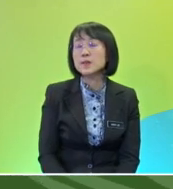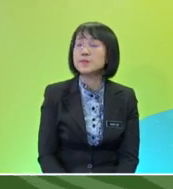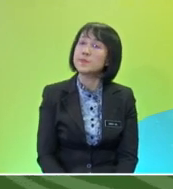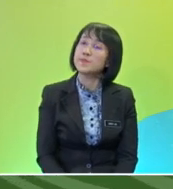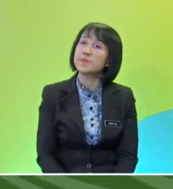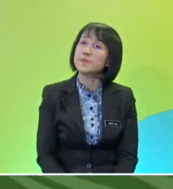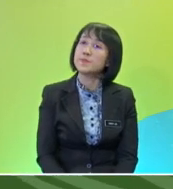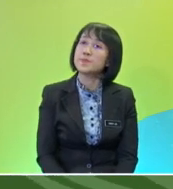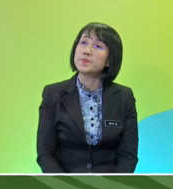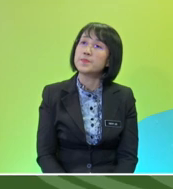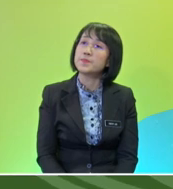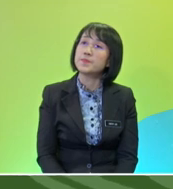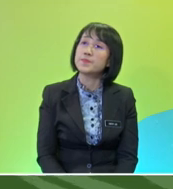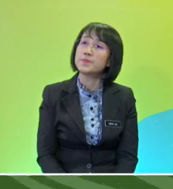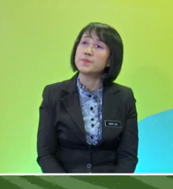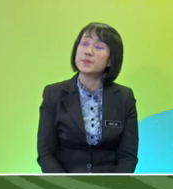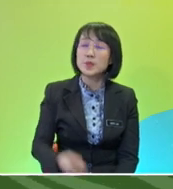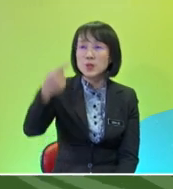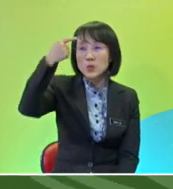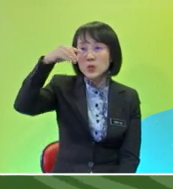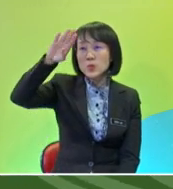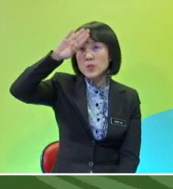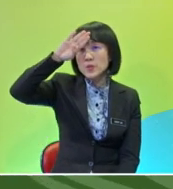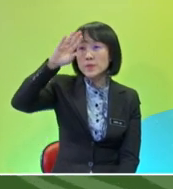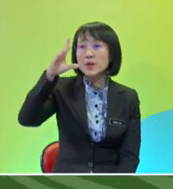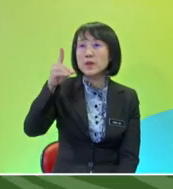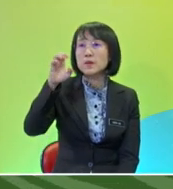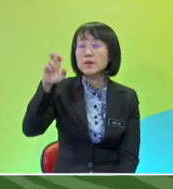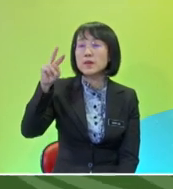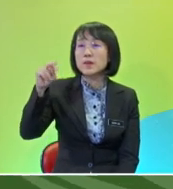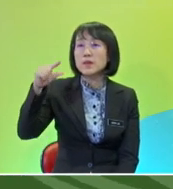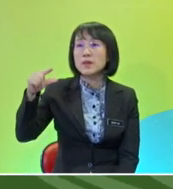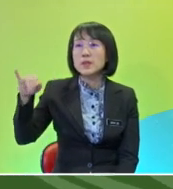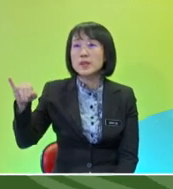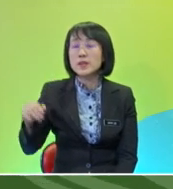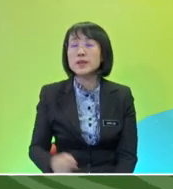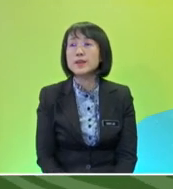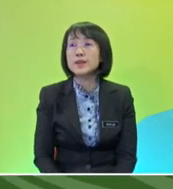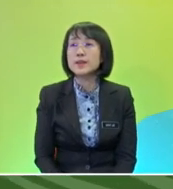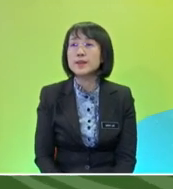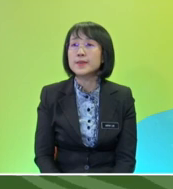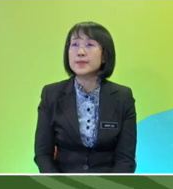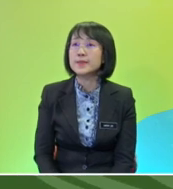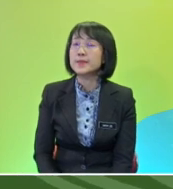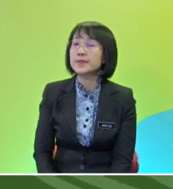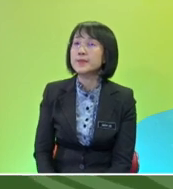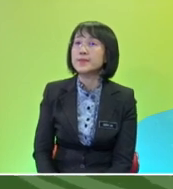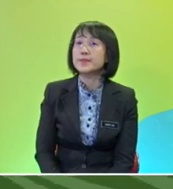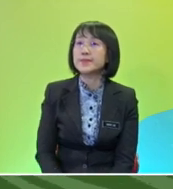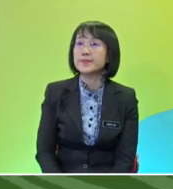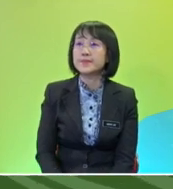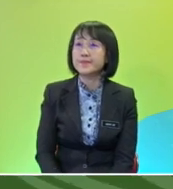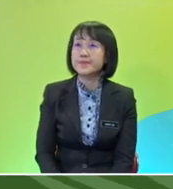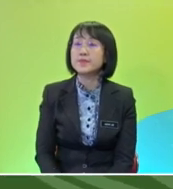Letih. Iya ke? Untuk demam denggi. Fikir balik. Bagi kita ada talian hayat untuk adik Pei